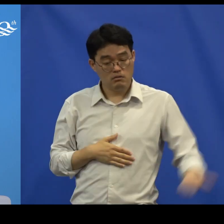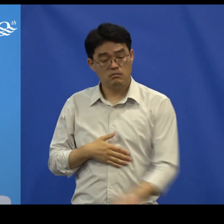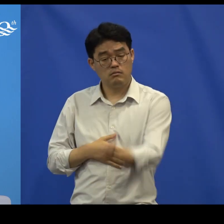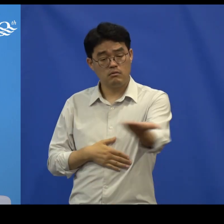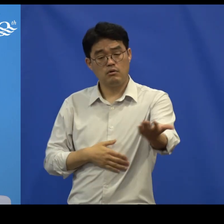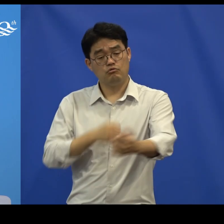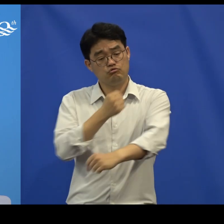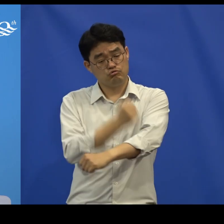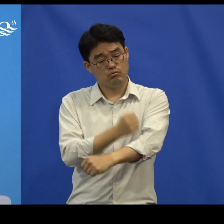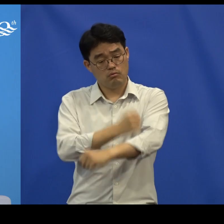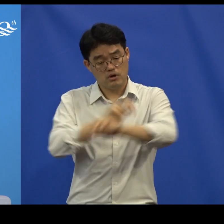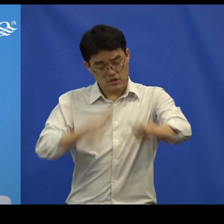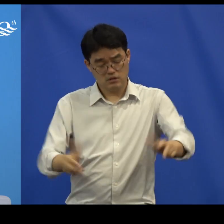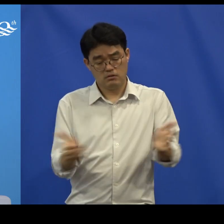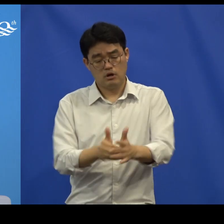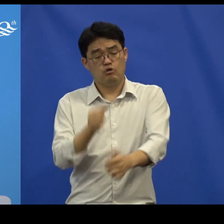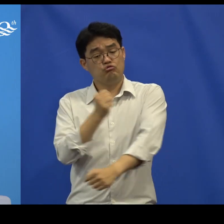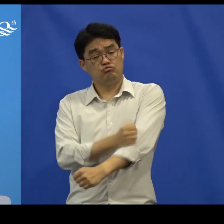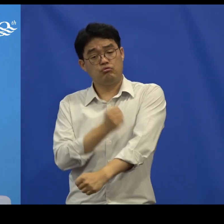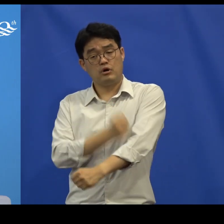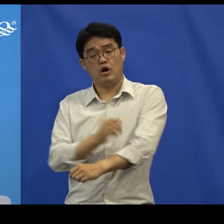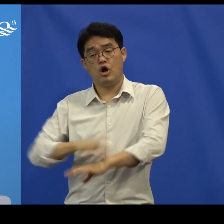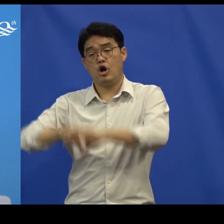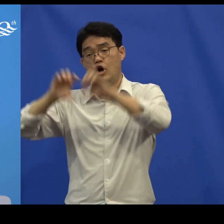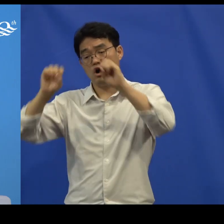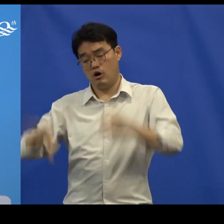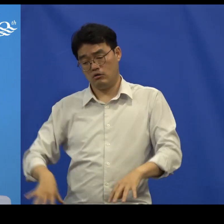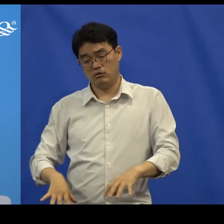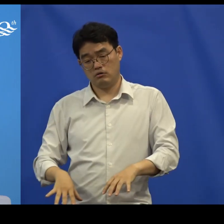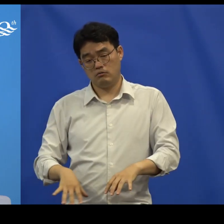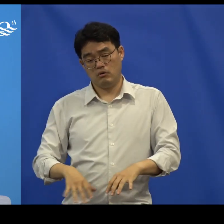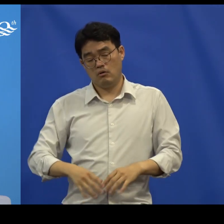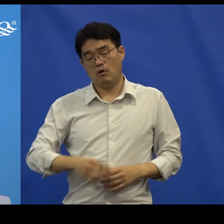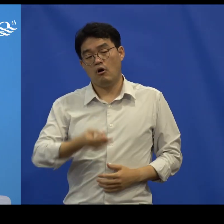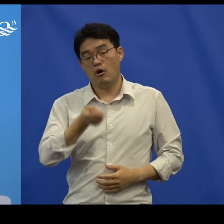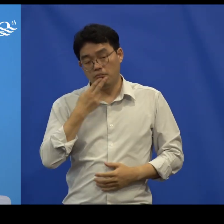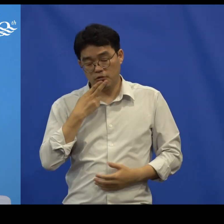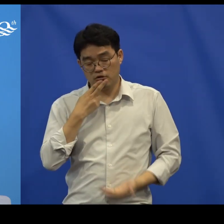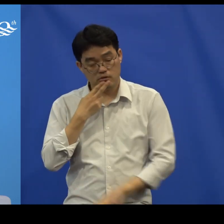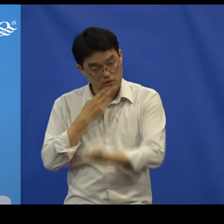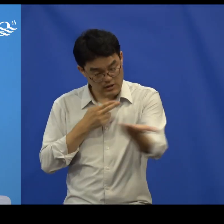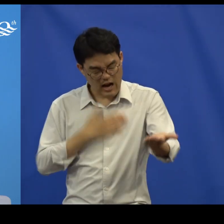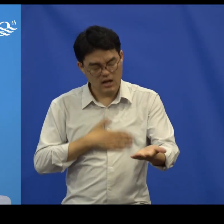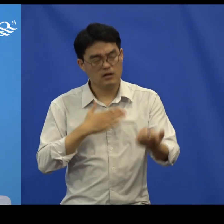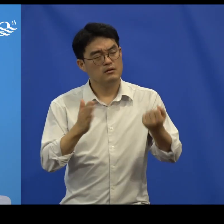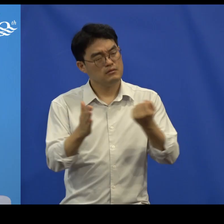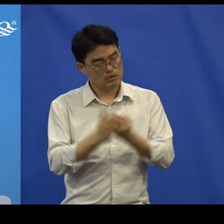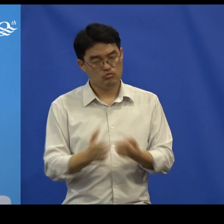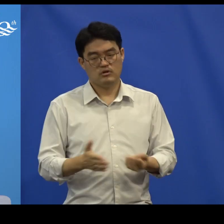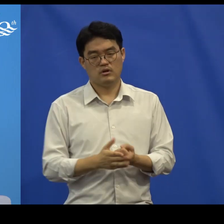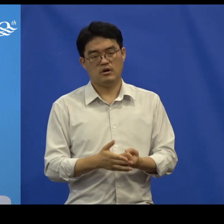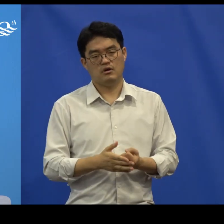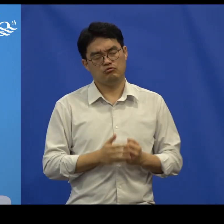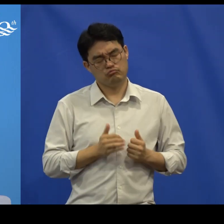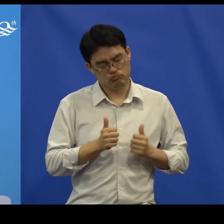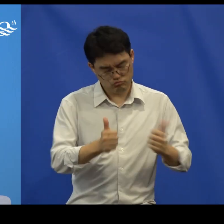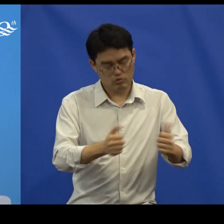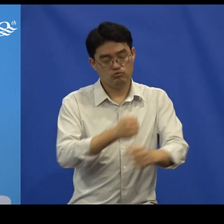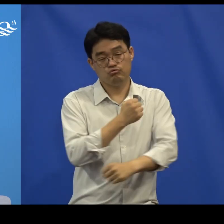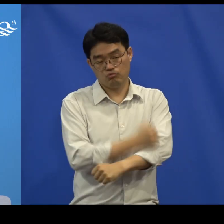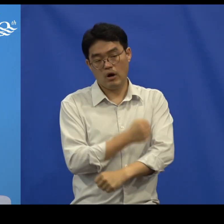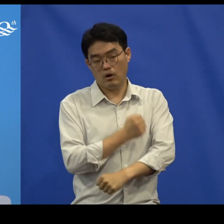줄 알미라. 성도 여러분, 우리의 삶에 살아가는 동안에 종말에 초점을 맞추면 좀 더